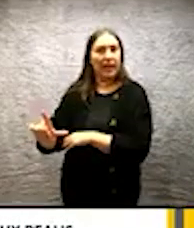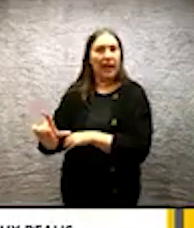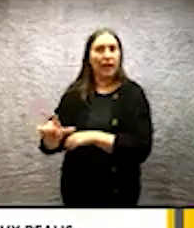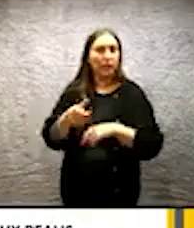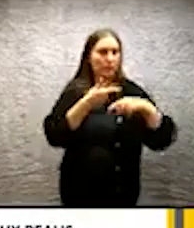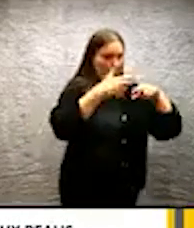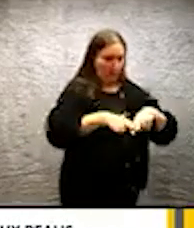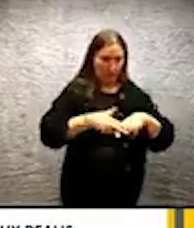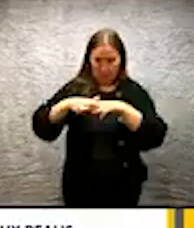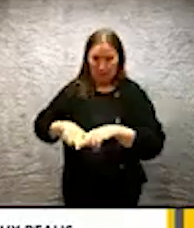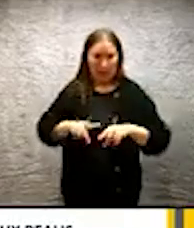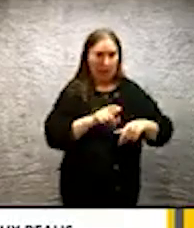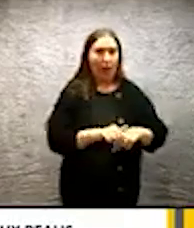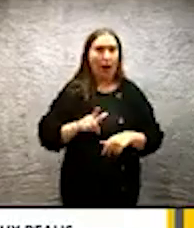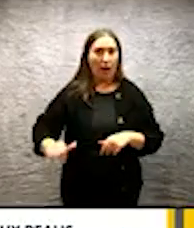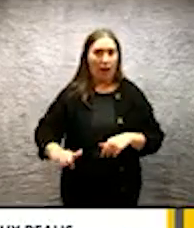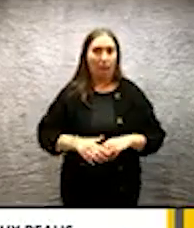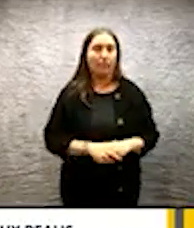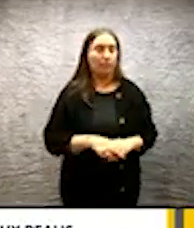investissement, soit